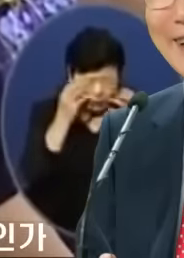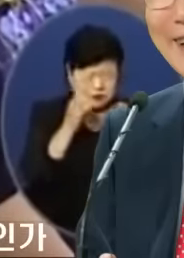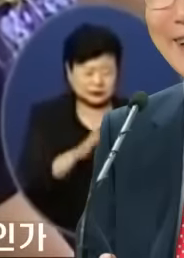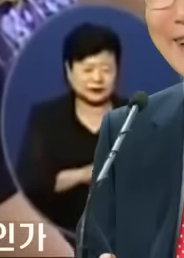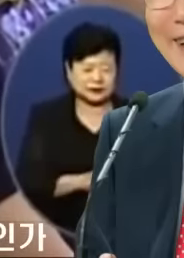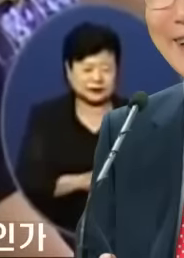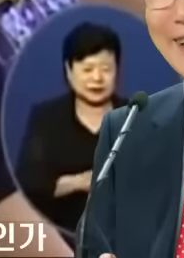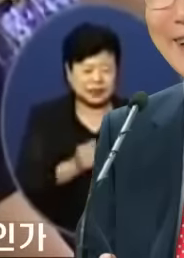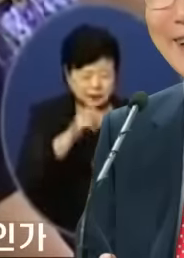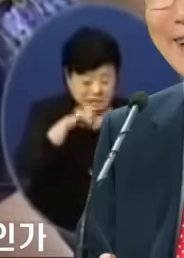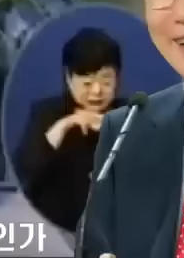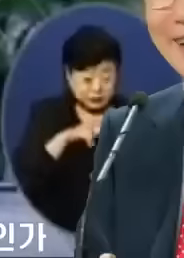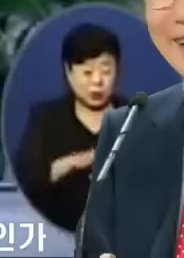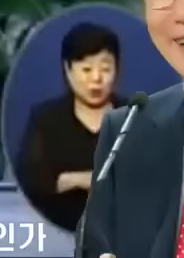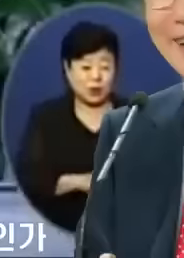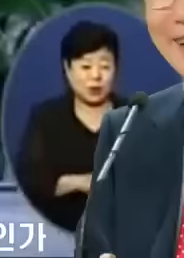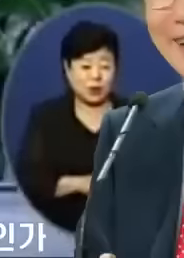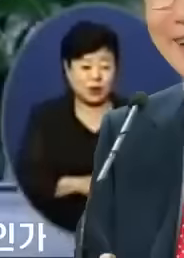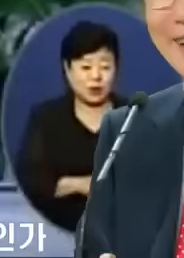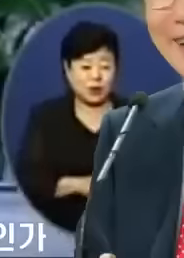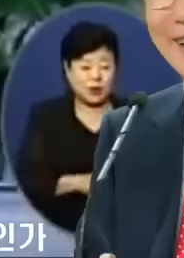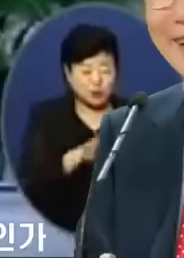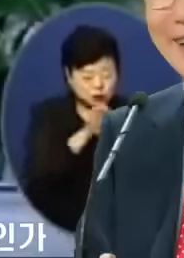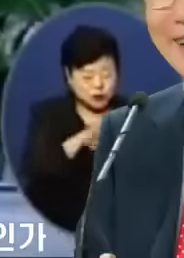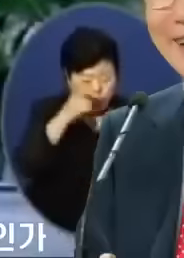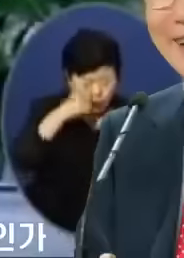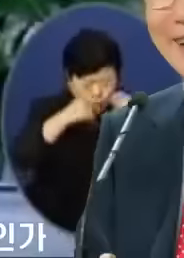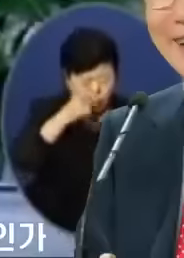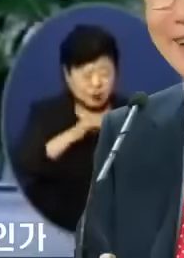고통스러우니까 성경을 읽고 울기도 하고